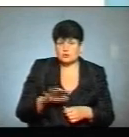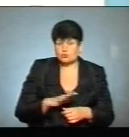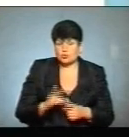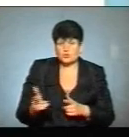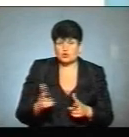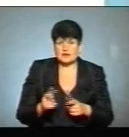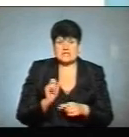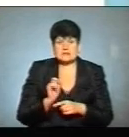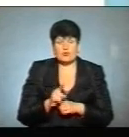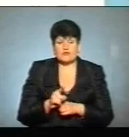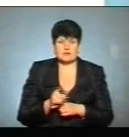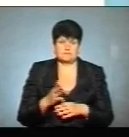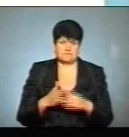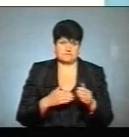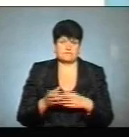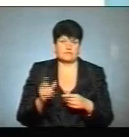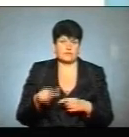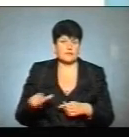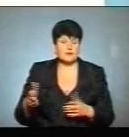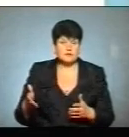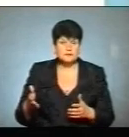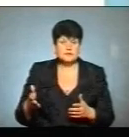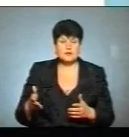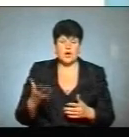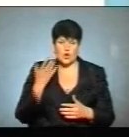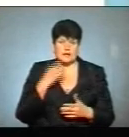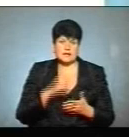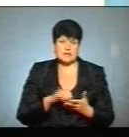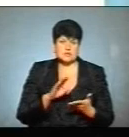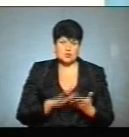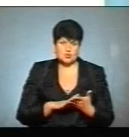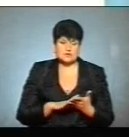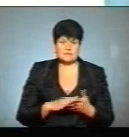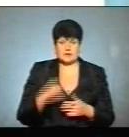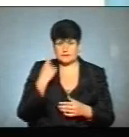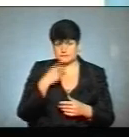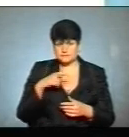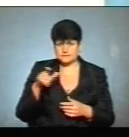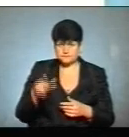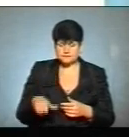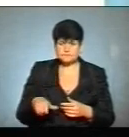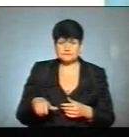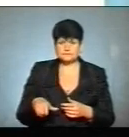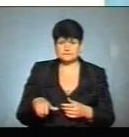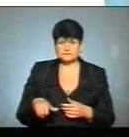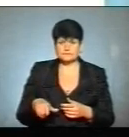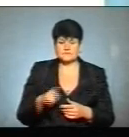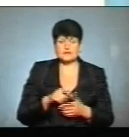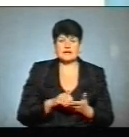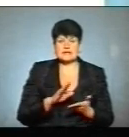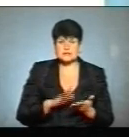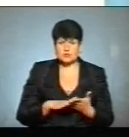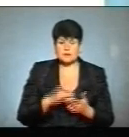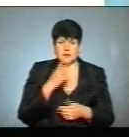на замовлення роботодавці кваліфікованих кадрів. Ми, коли реєструється, наприклад, фізична особа, вона реєструється, і